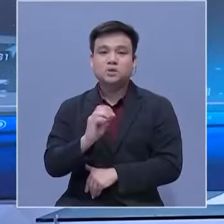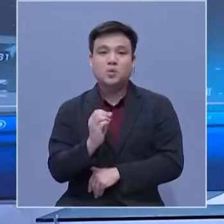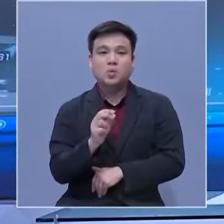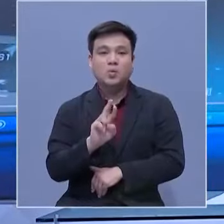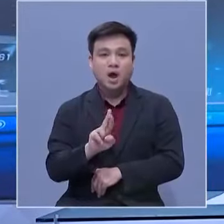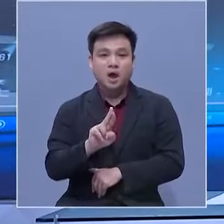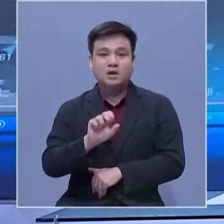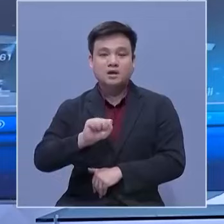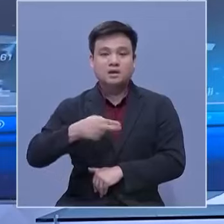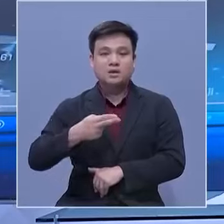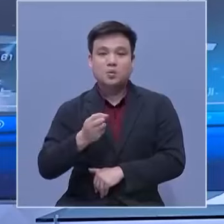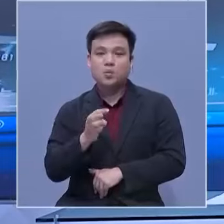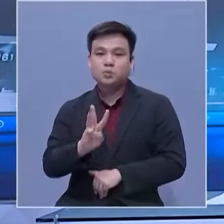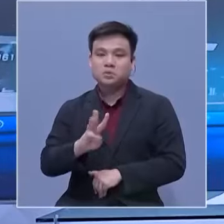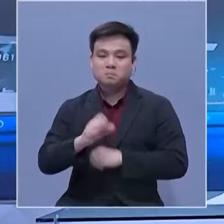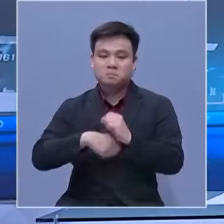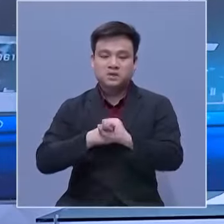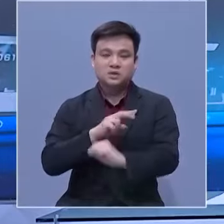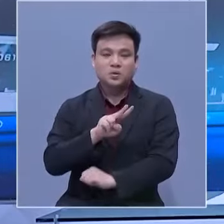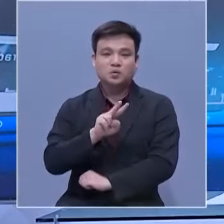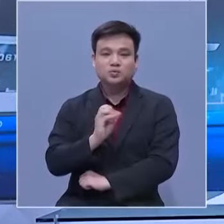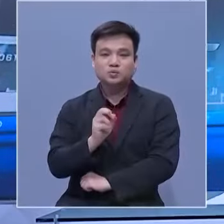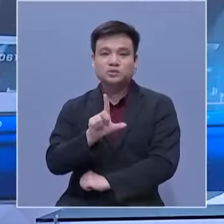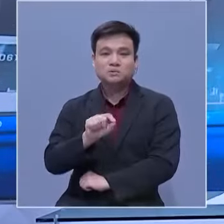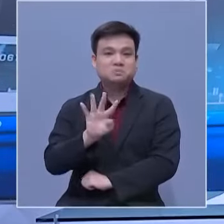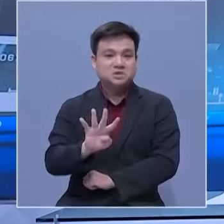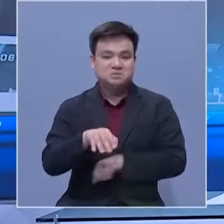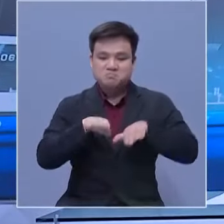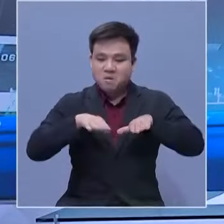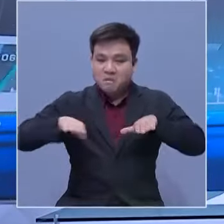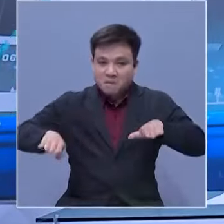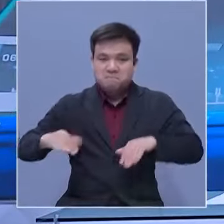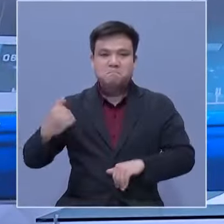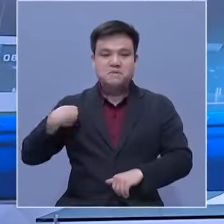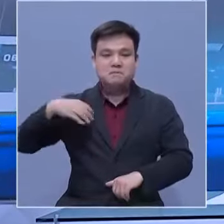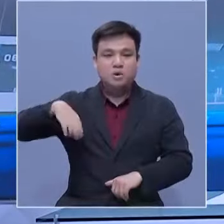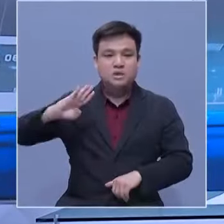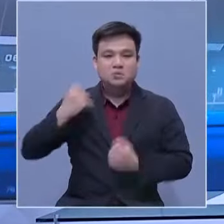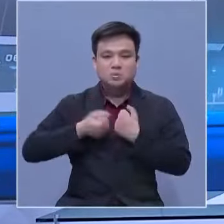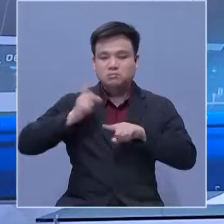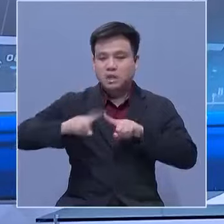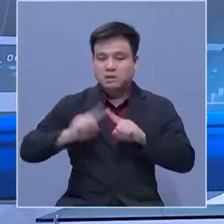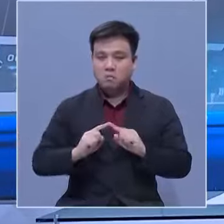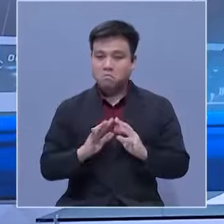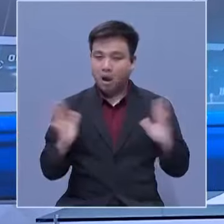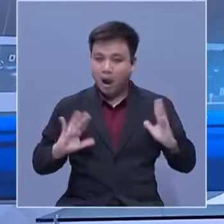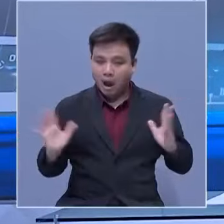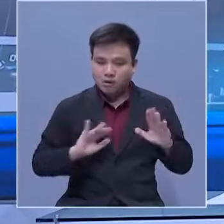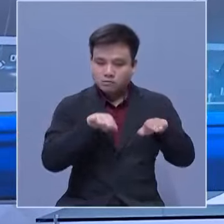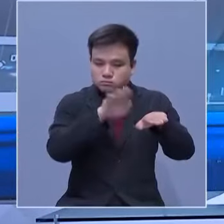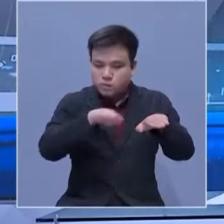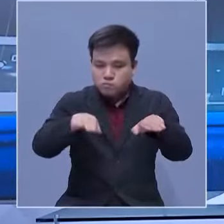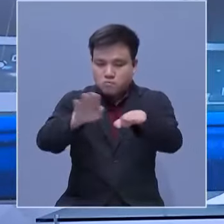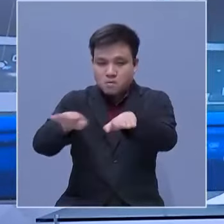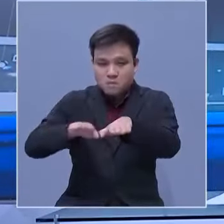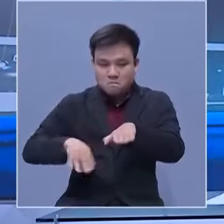ปีแห่งประวัติศาสตร์ก็ว่าได้เนื่องจากนี่เป็นปีที่มีค่ายรถยนต์เข้าร่วมมากที่สุดเราจะได้โหยนต์โฉมรถโมเ